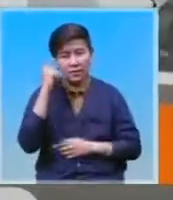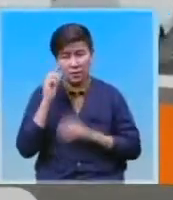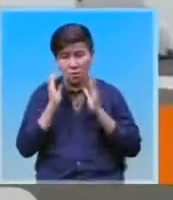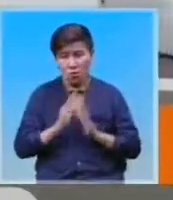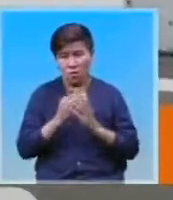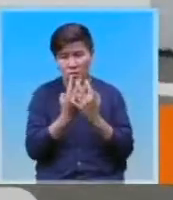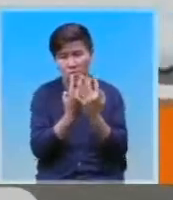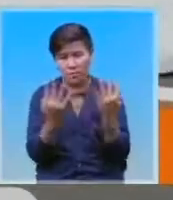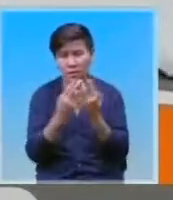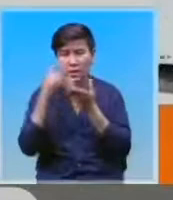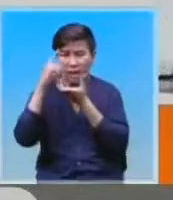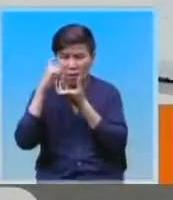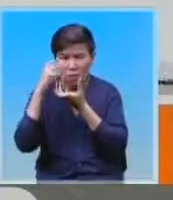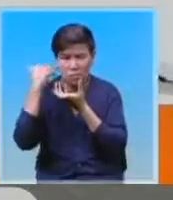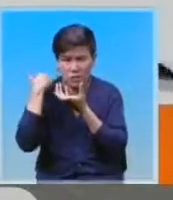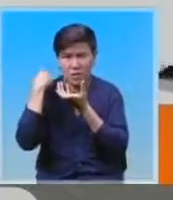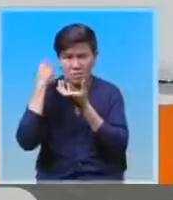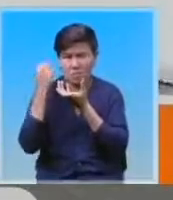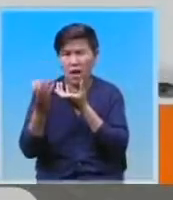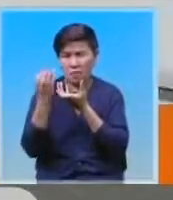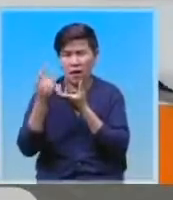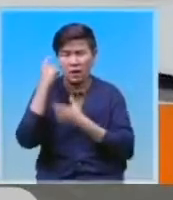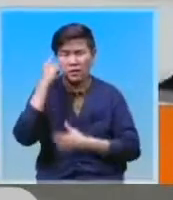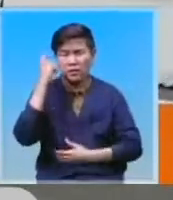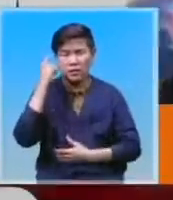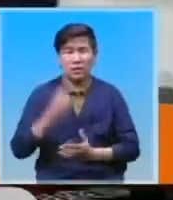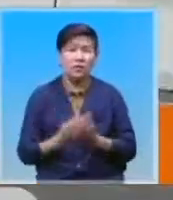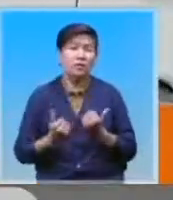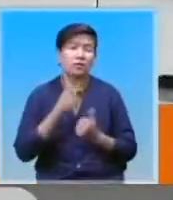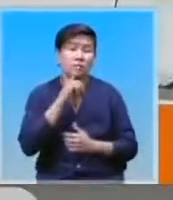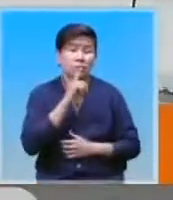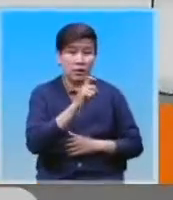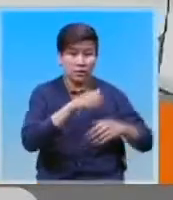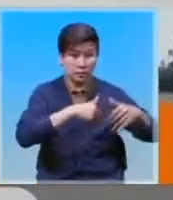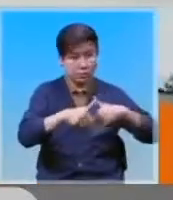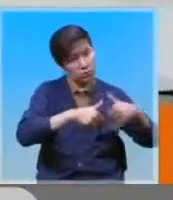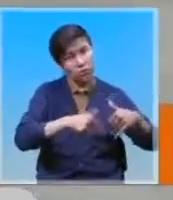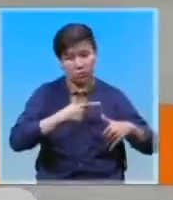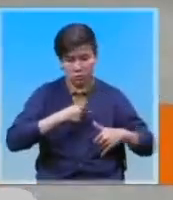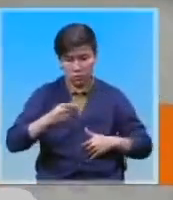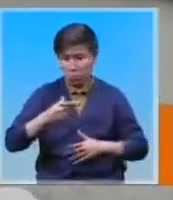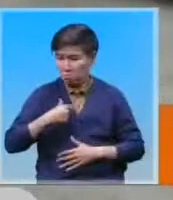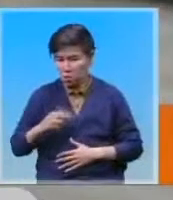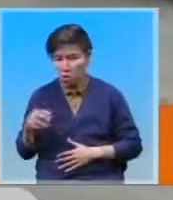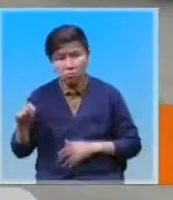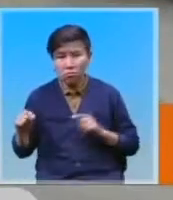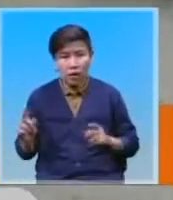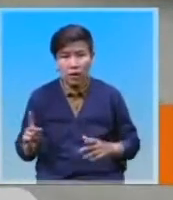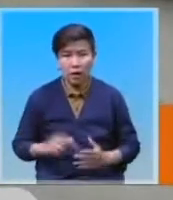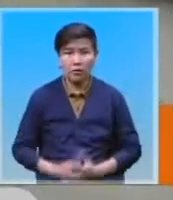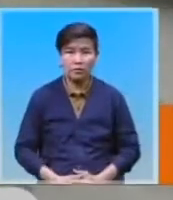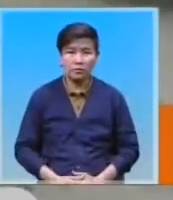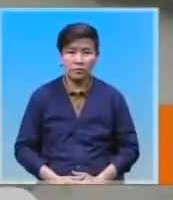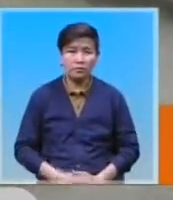เลยนะช่วงน ี้เด็กๆก็น่าจะชอบ ใช่นะคราวนี้เราก็ไปสอบถามชาวบ้านคุณชอบหรือไม่ชอบเนี่ยเป็นแบบนี ้ ส่วนหนึ่งก็บอกว่าการ